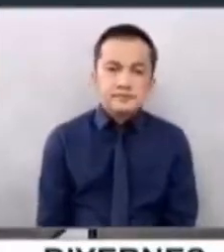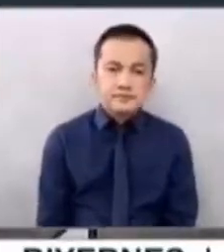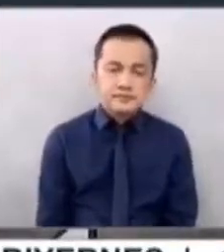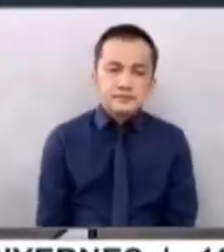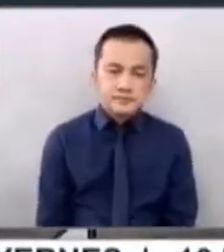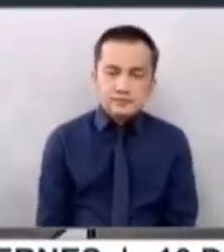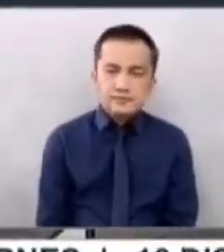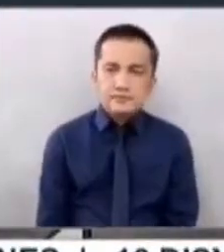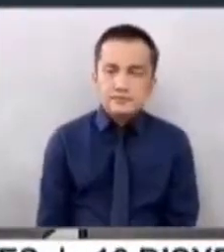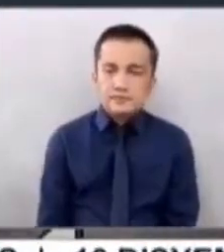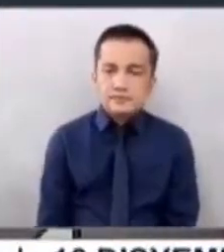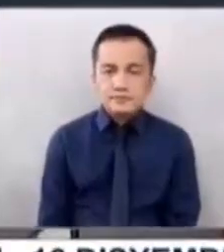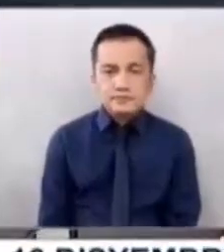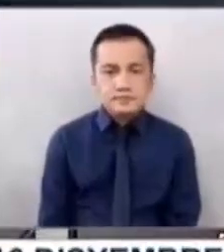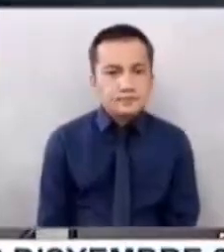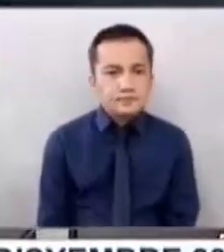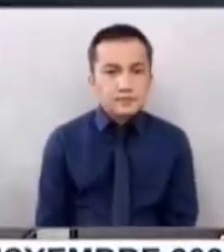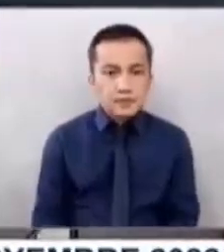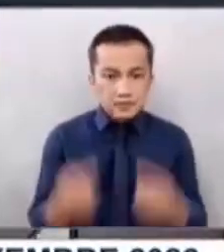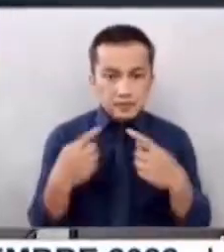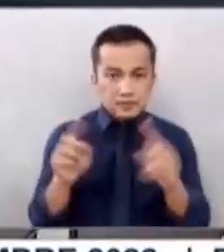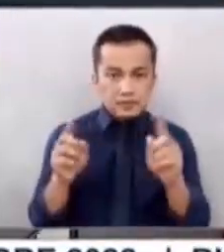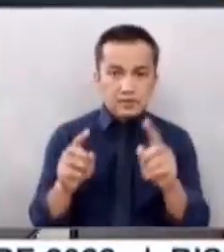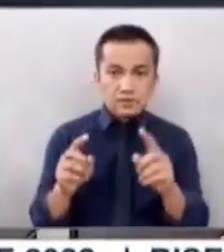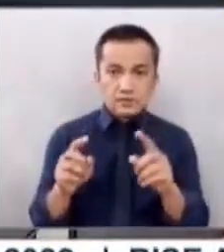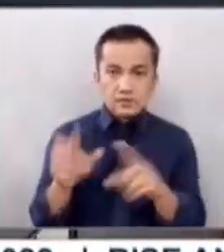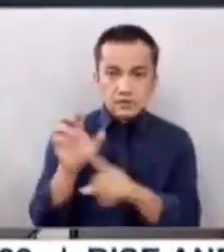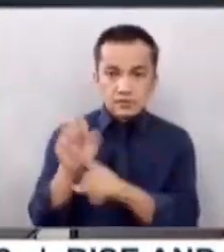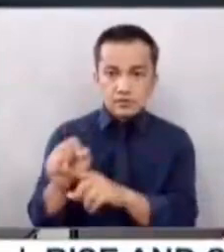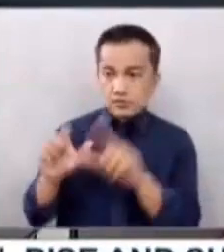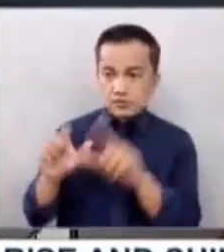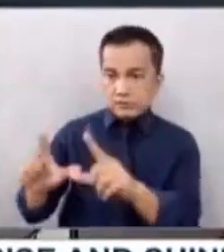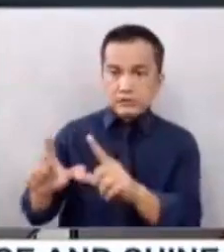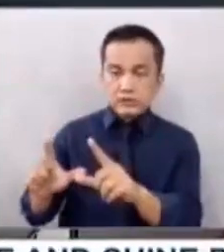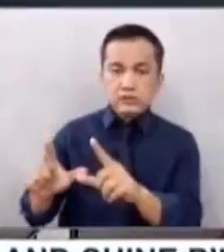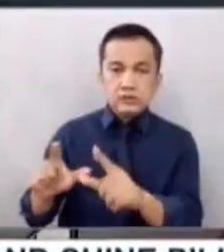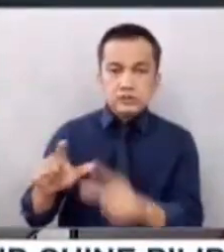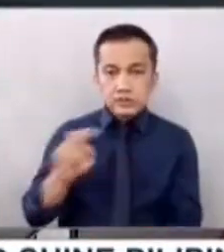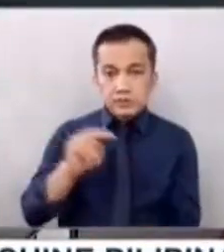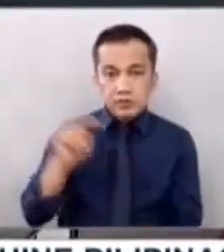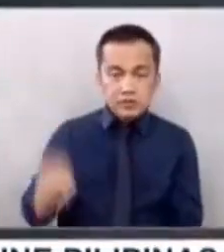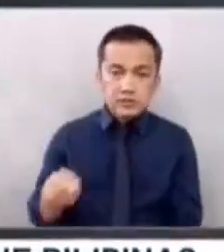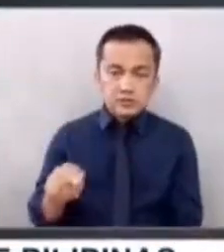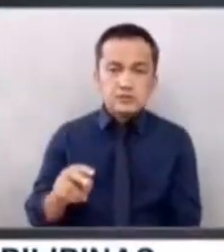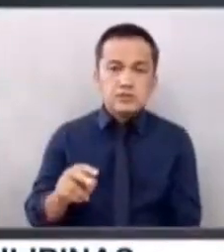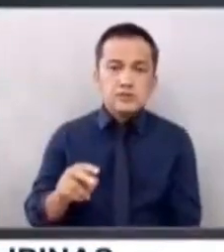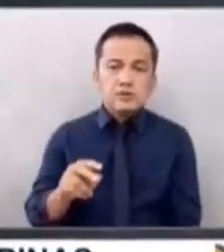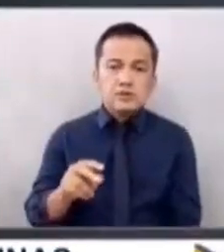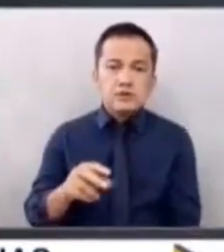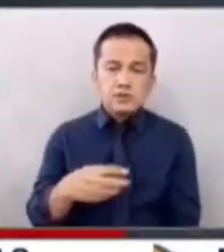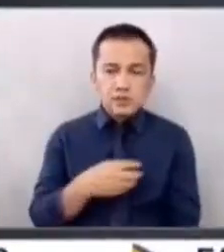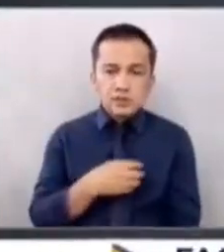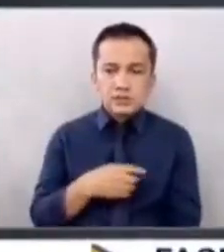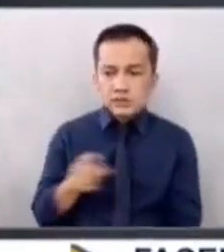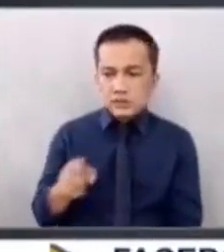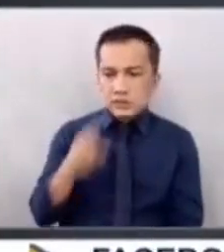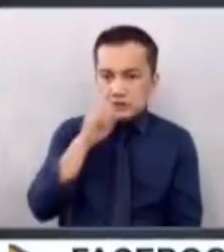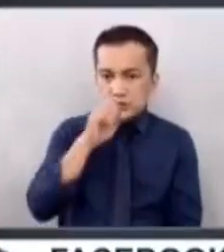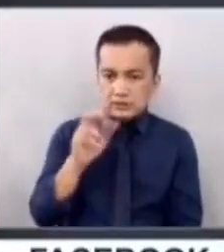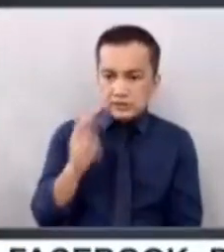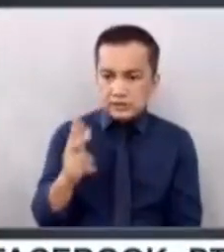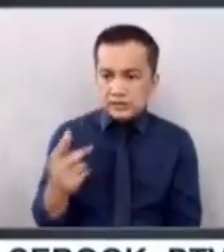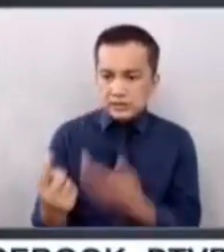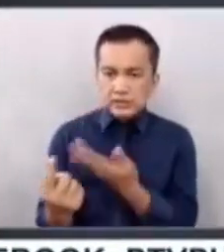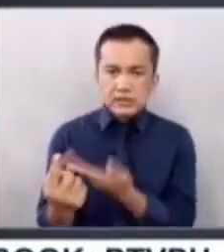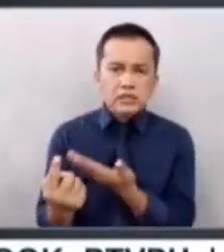Matagumpay na naaresto ang isa sa most wanted person sa Navotas City Police. Ang 30-anyos na lalaking suspect ay wanted dahil sa